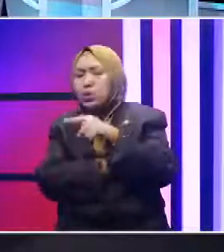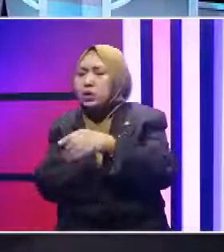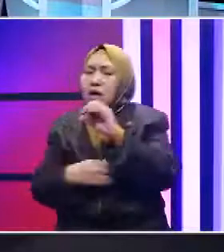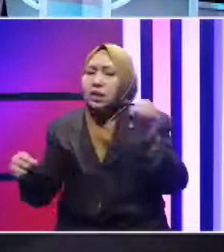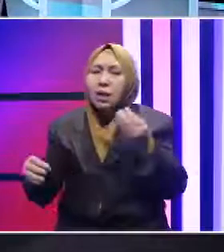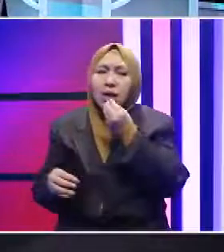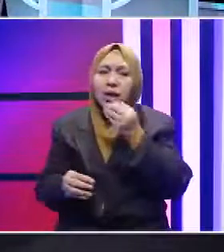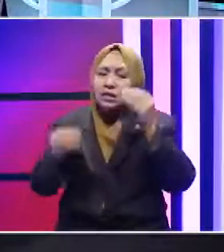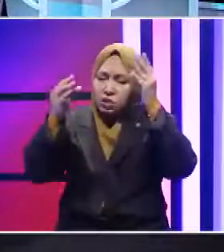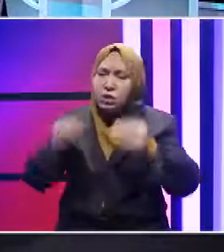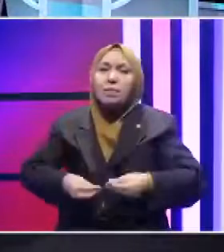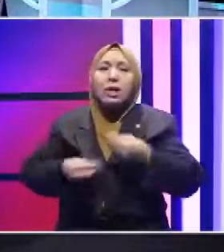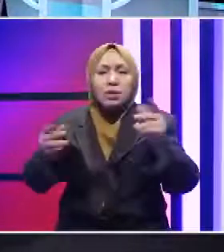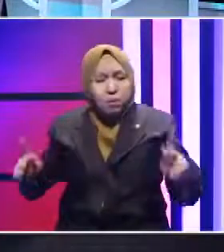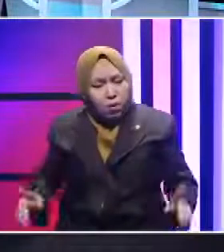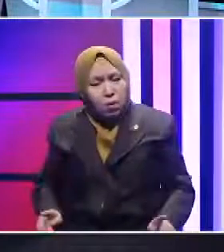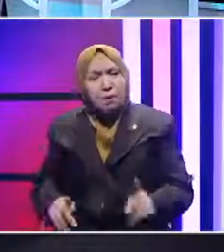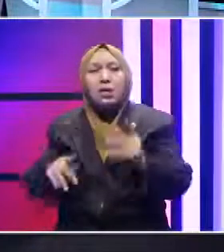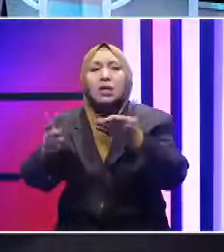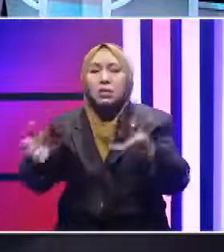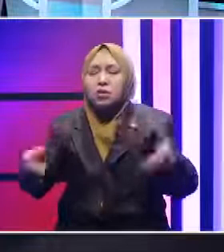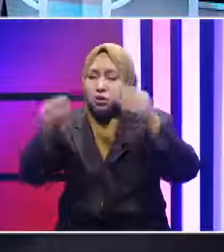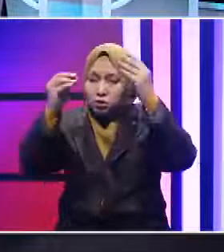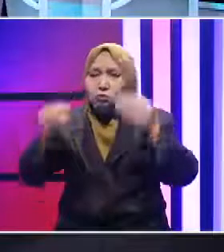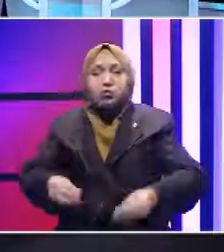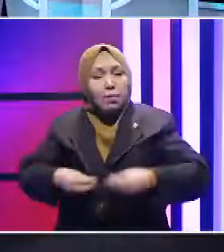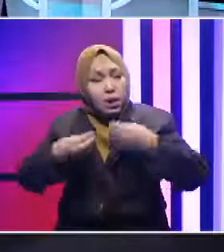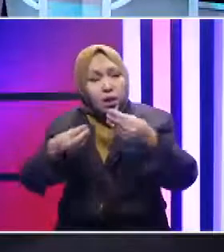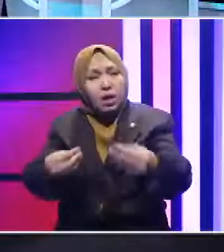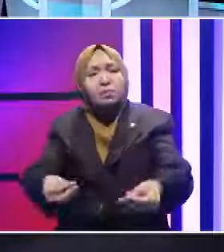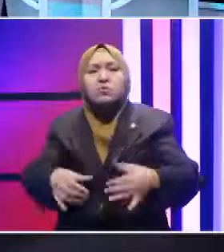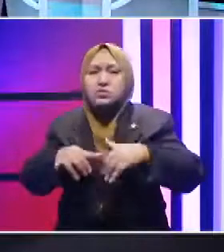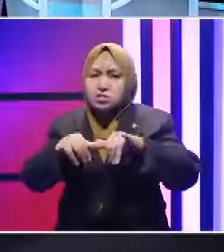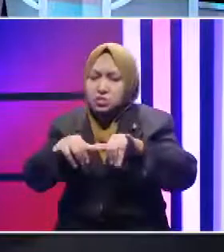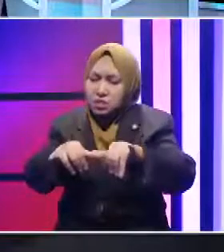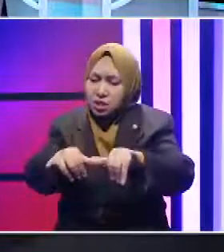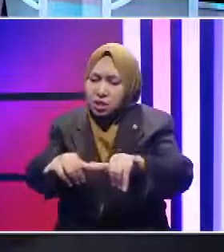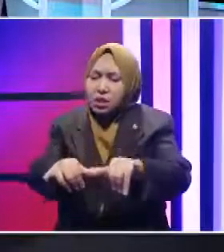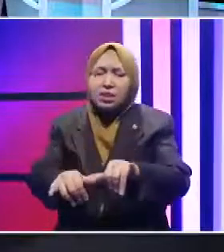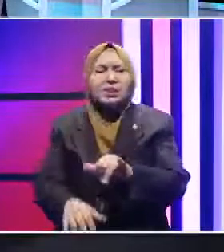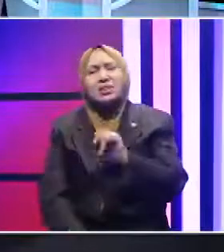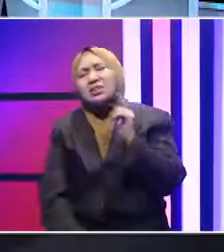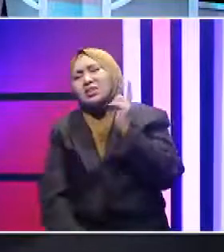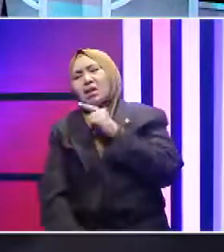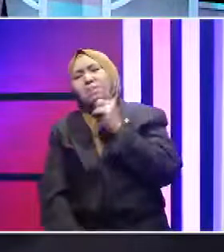makanan, cikgu dah bagi peluang kepada kamu, cikgu dah bagi kamu, tapi kamu masih lagi tak